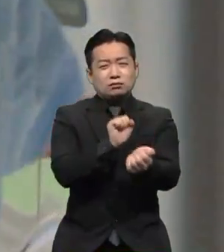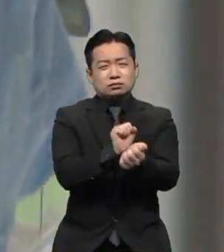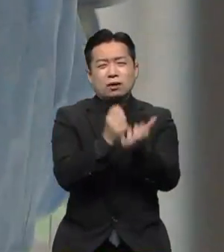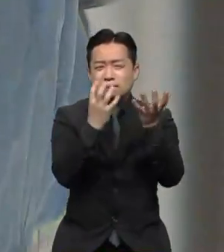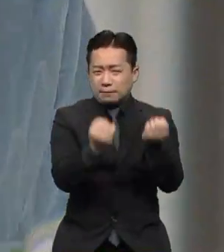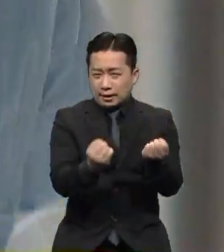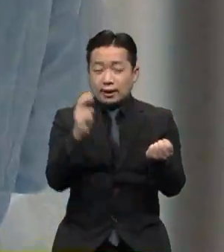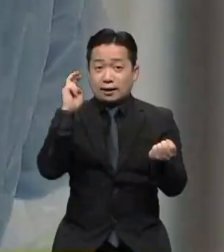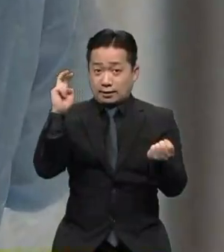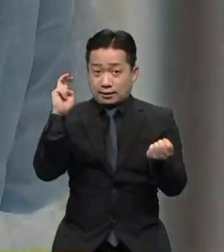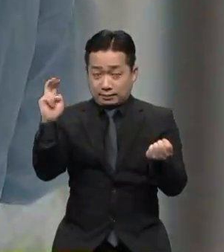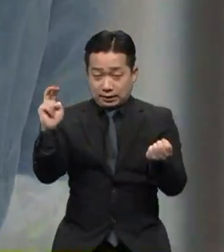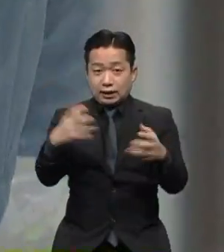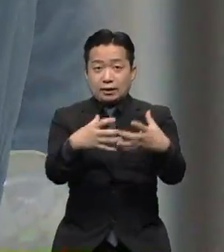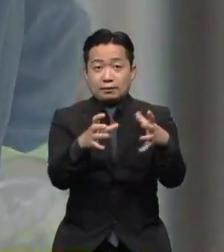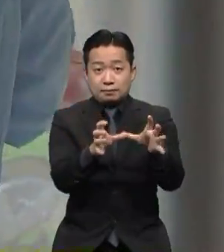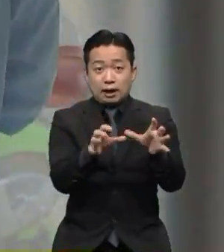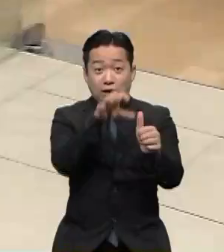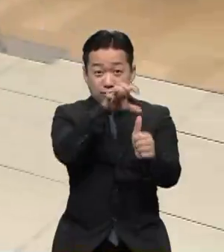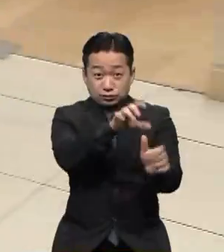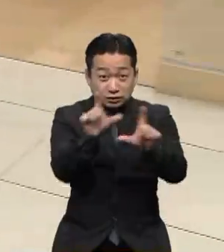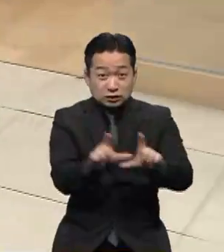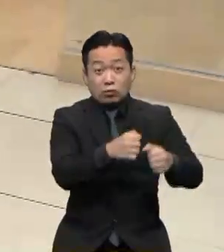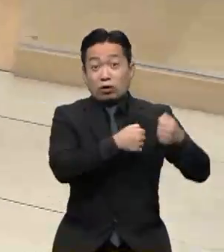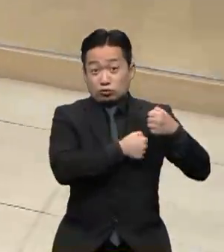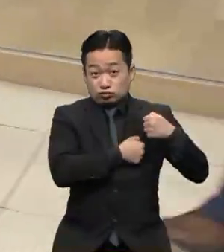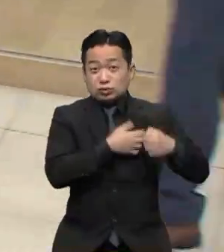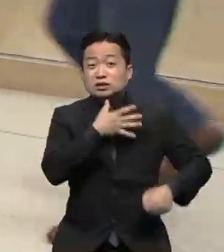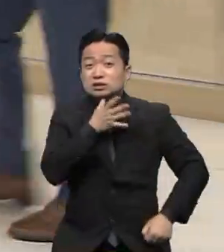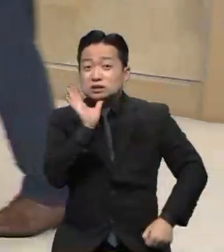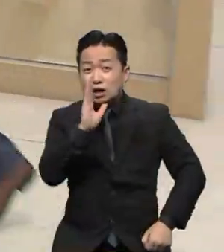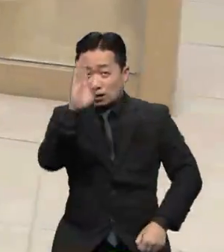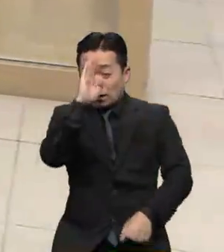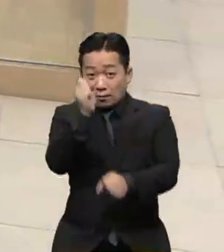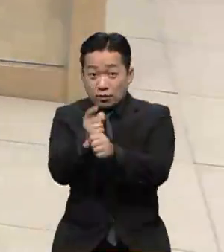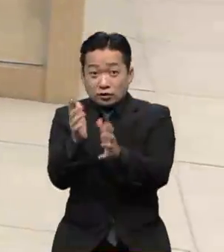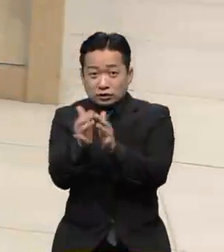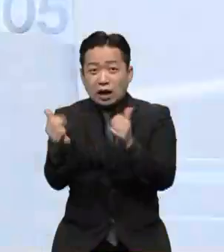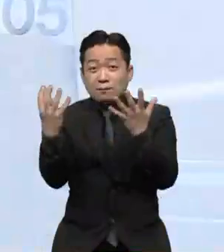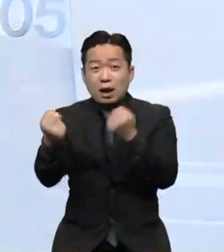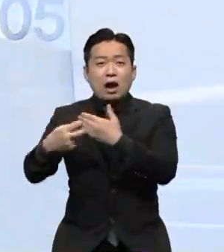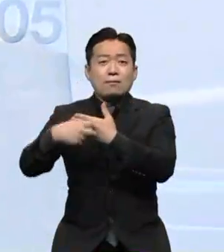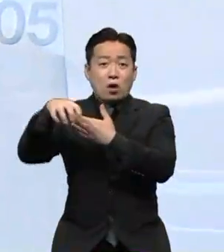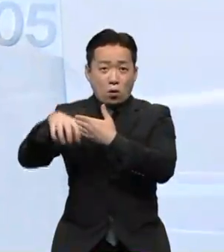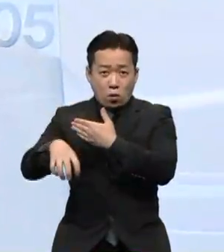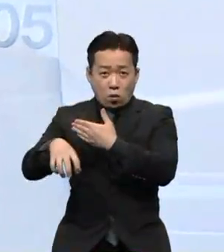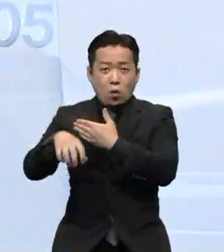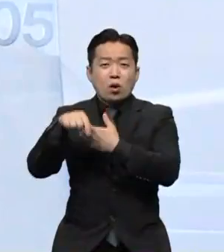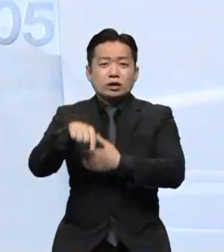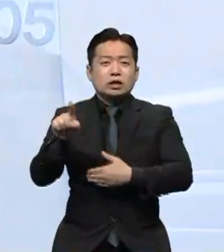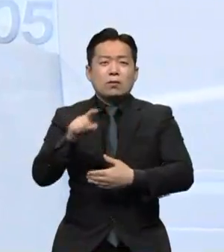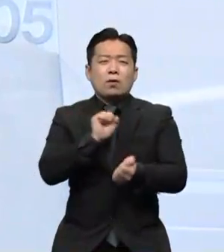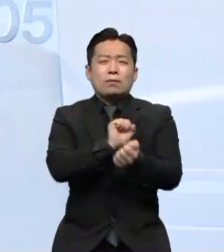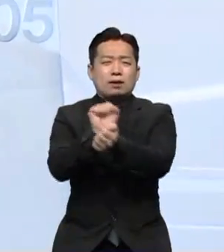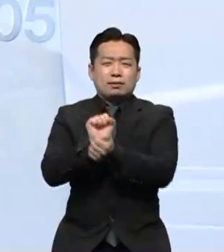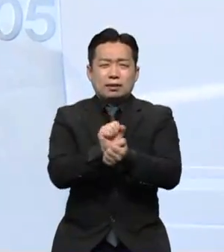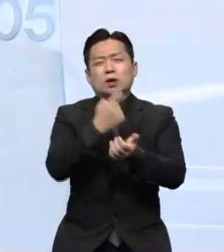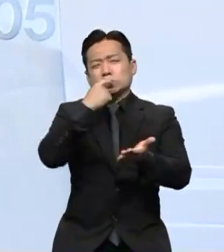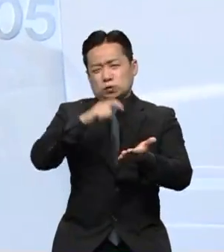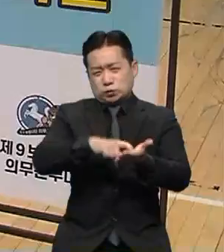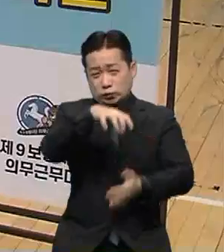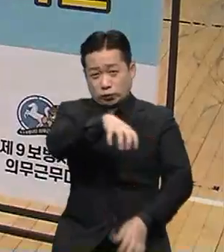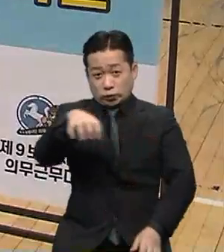없습니다. 집단 생활하는 군부대나 고령층 기저질환자가 많은 병원은 대표적인 감염